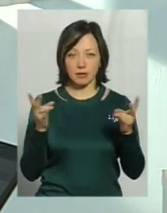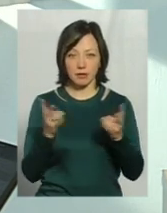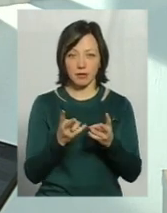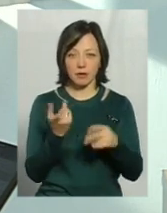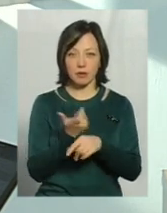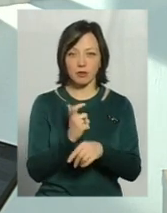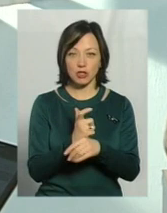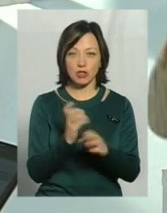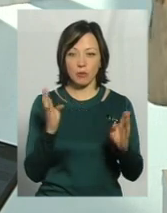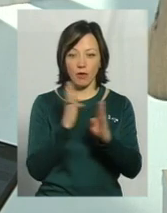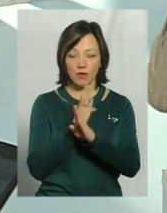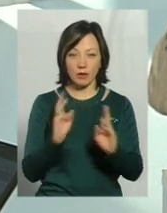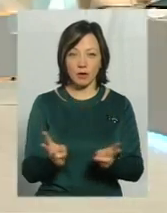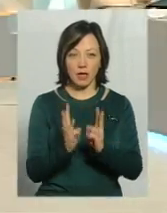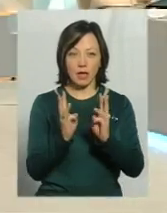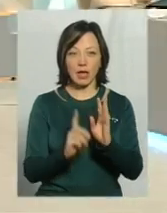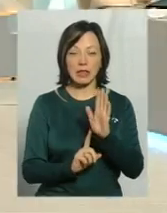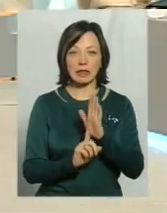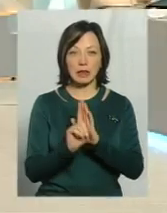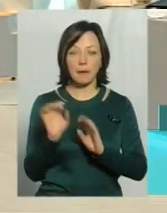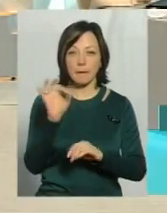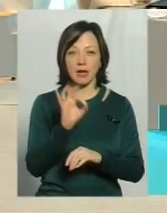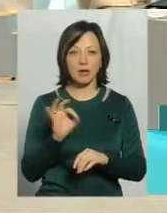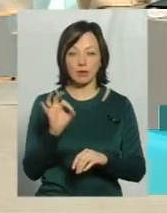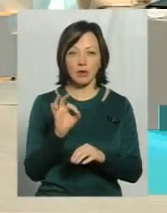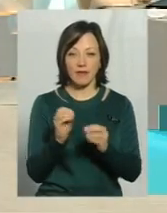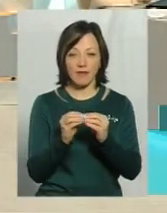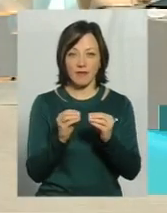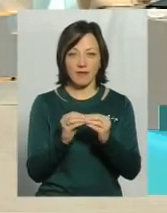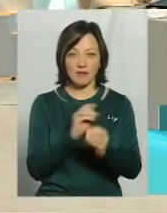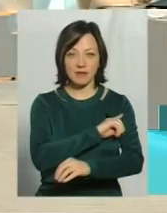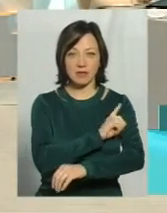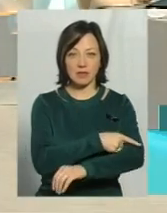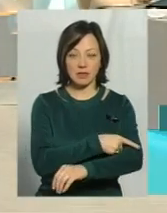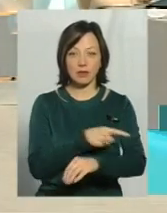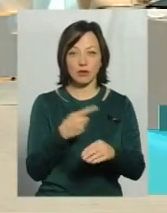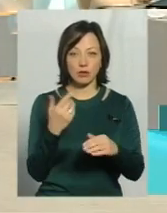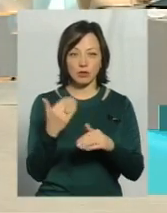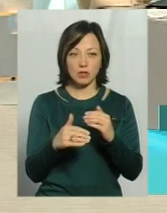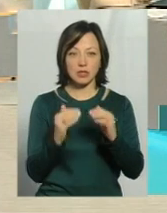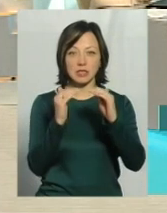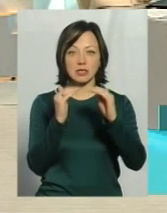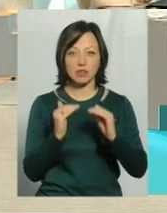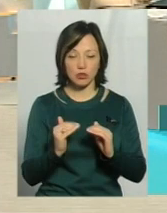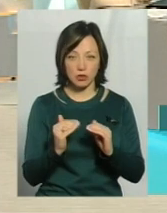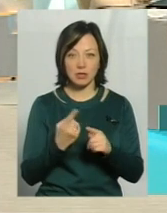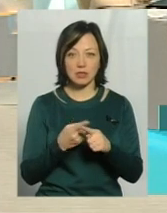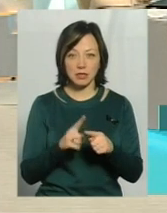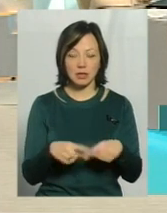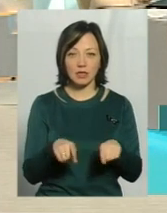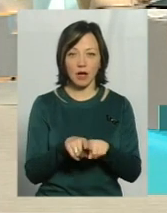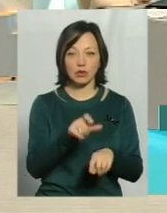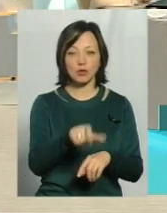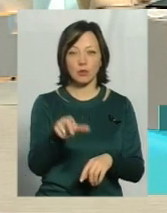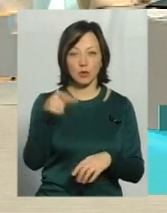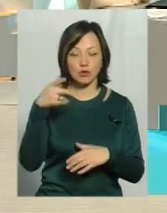треба. І температура вже, вона вже не тримає ту безпечно, вона дещо знищується. Це я так, щоб люди